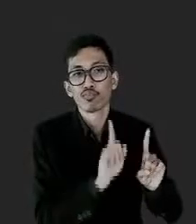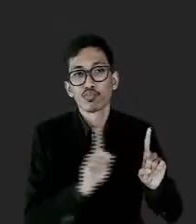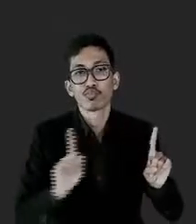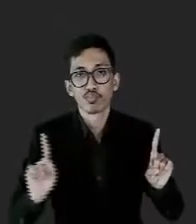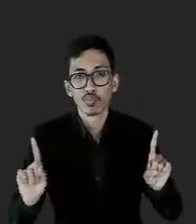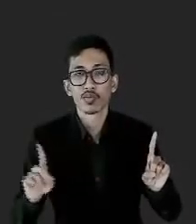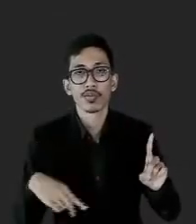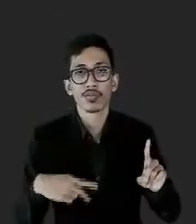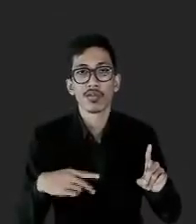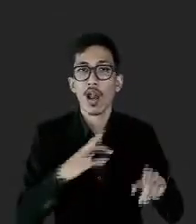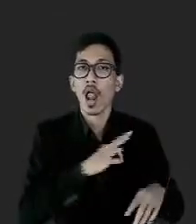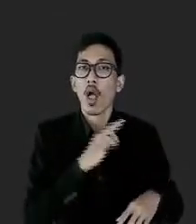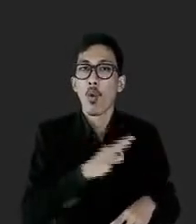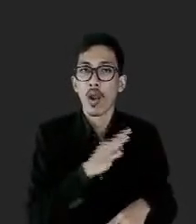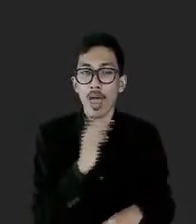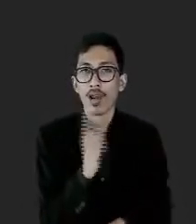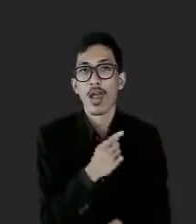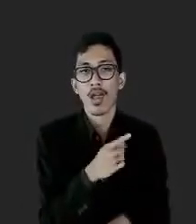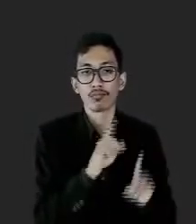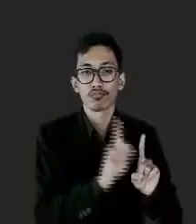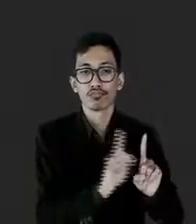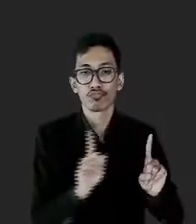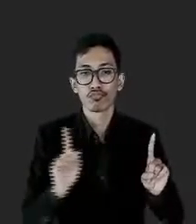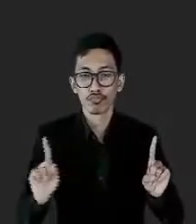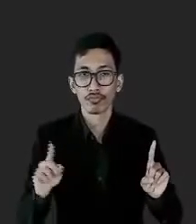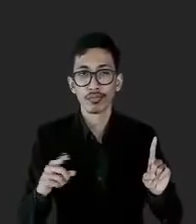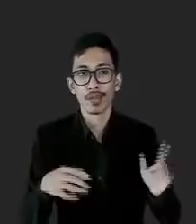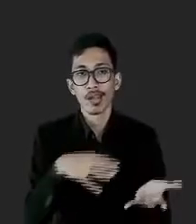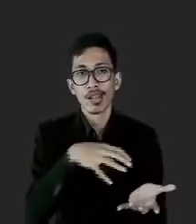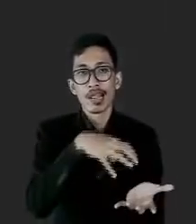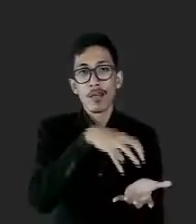dengan gerai masker yang aktif